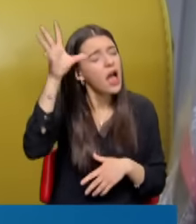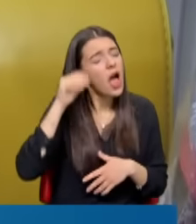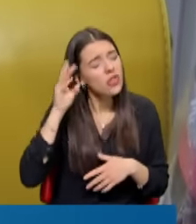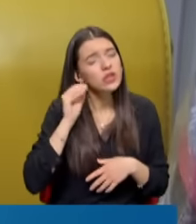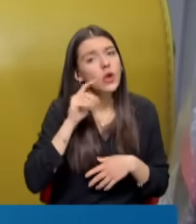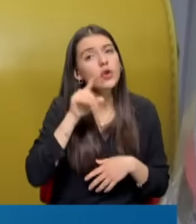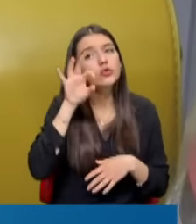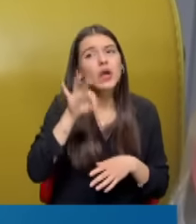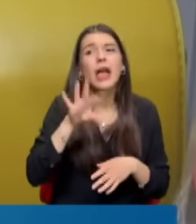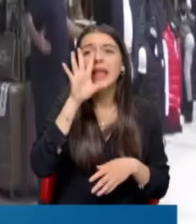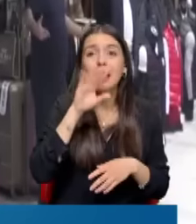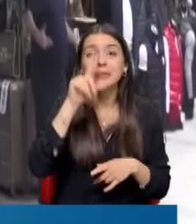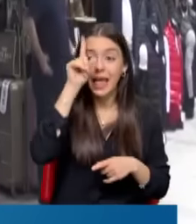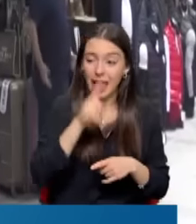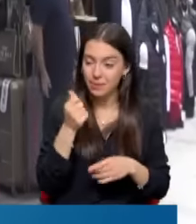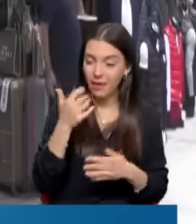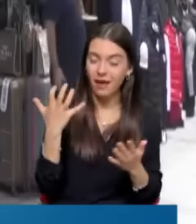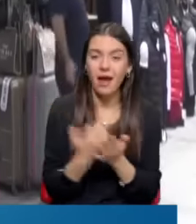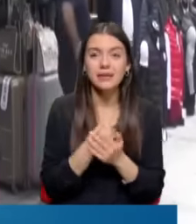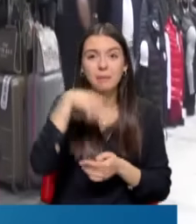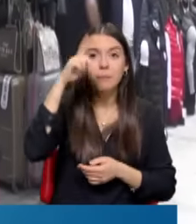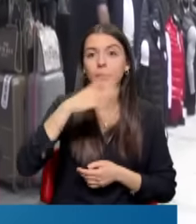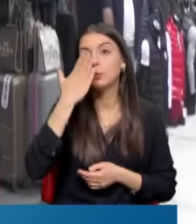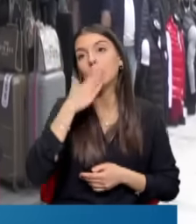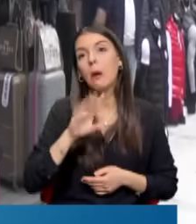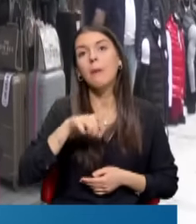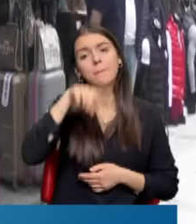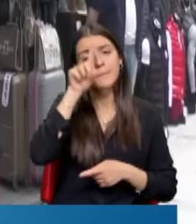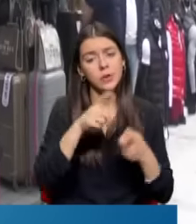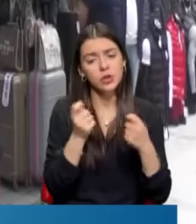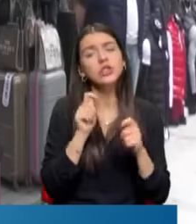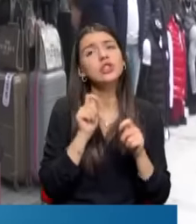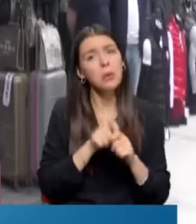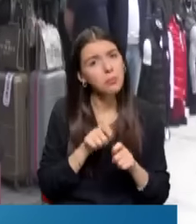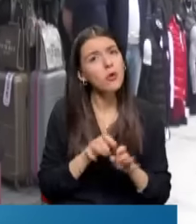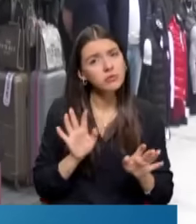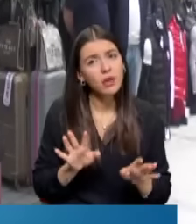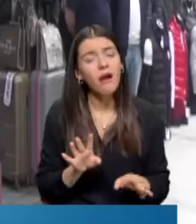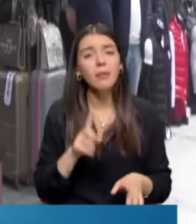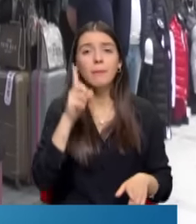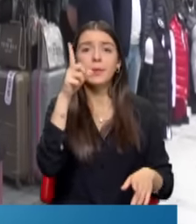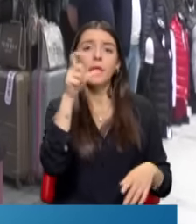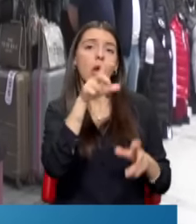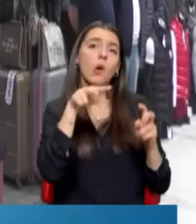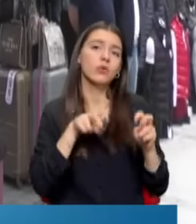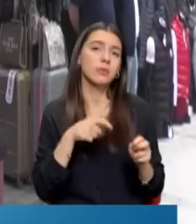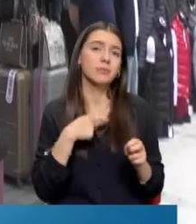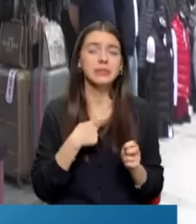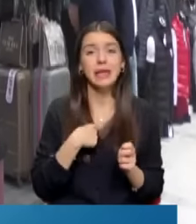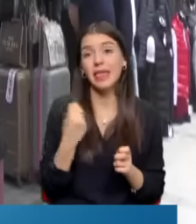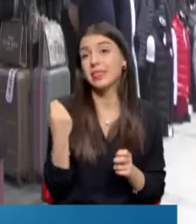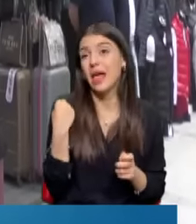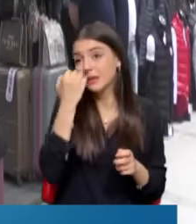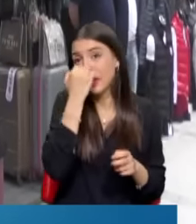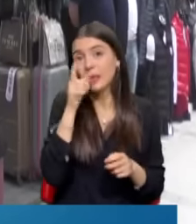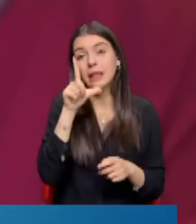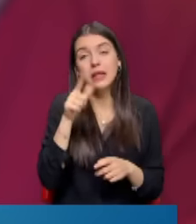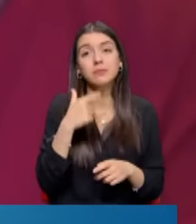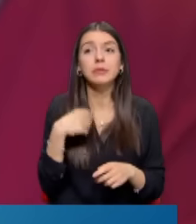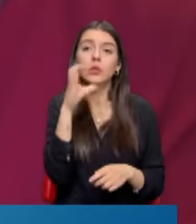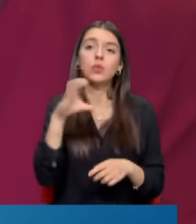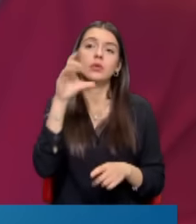an kimsede sifta yok, millet oturuyor. Bir gün iş yapıyorsan bir ay oturuyorsun. Bize taze kan lazım, bize turist lazım, başka bir şey